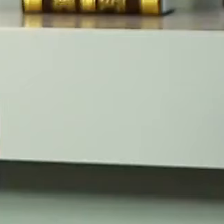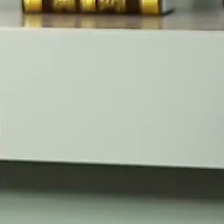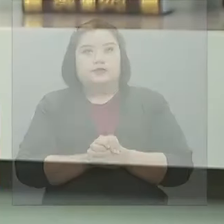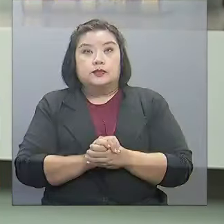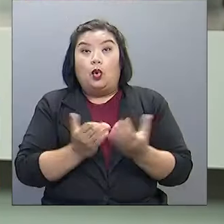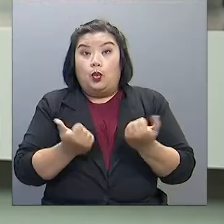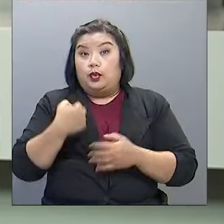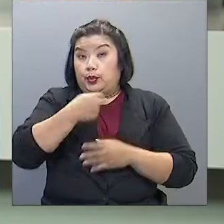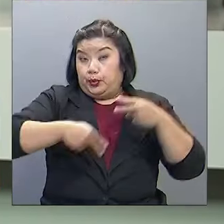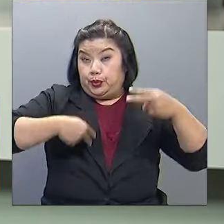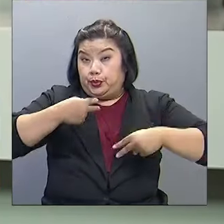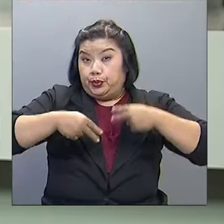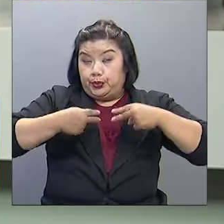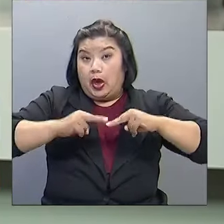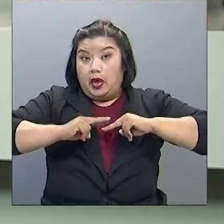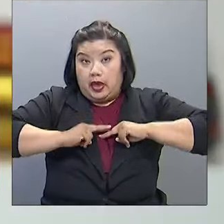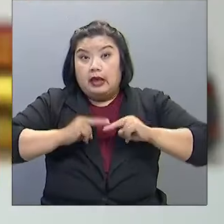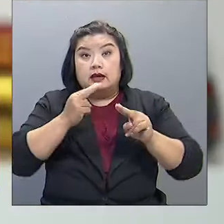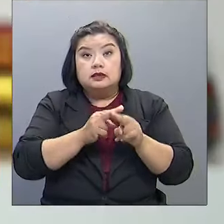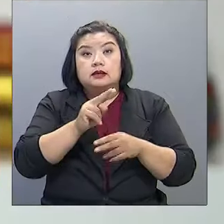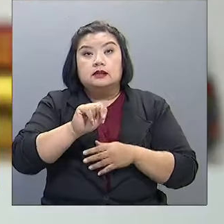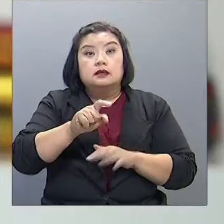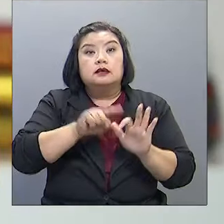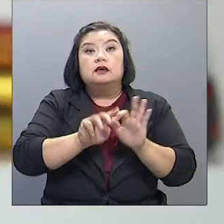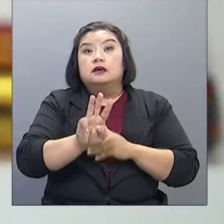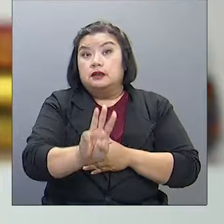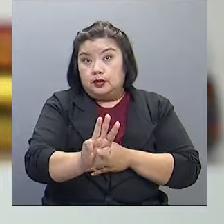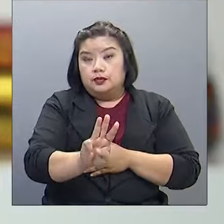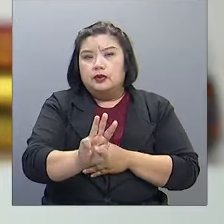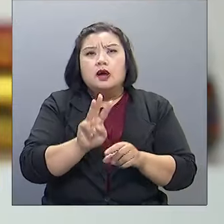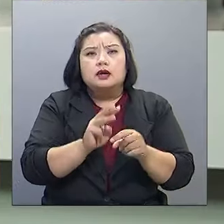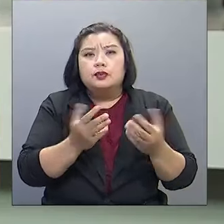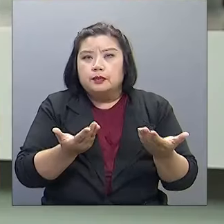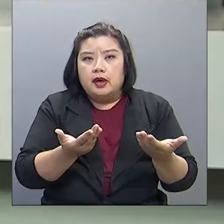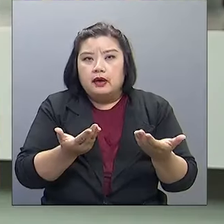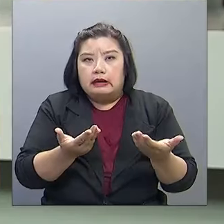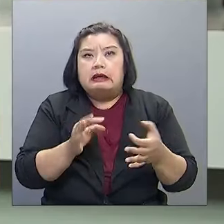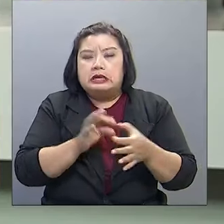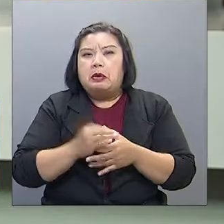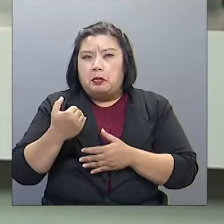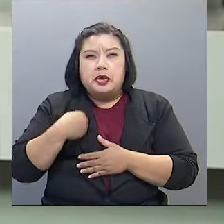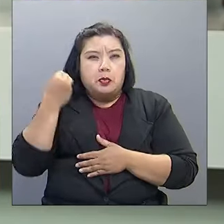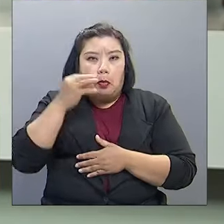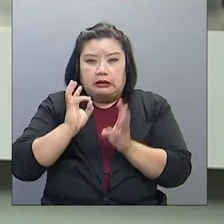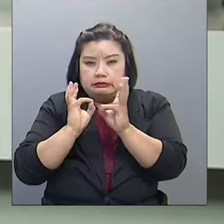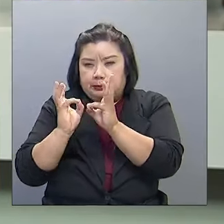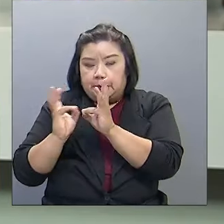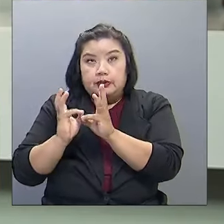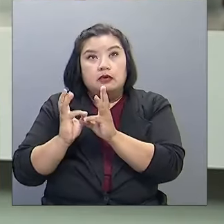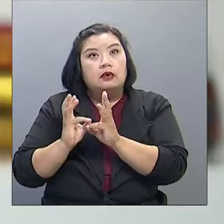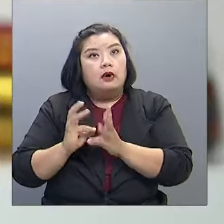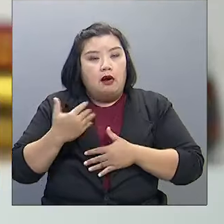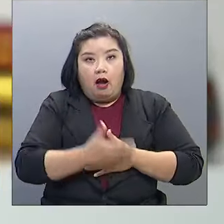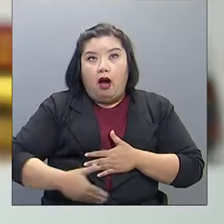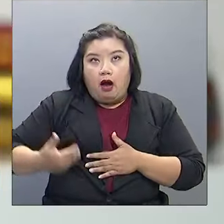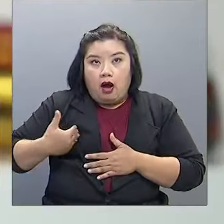ช็คอัพวันนี้เราจะมาเช็คอาการของนิ้วในถุงน้ำดีกันนะครับนิ้วถุงน้ำดีนะครับจริงๆแล้วเป็นกันเยอะมากๆนะครับในประชากรส่วนใหญ่ถ้าเรา